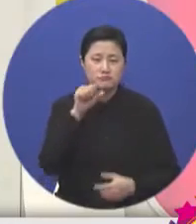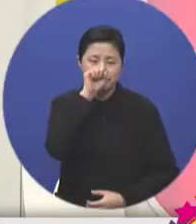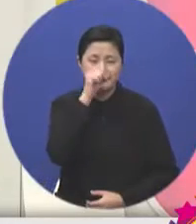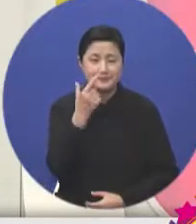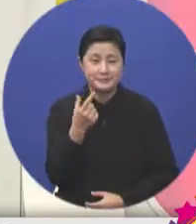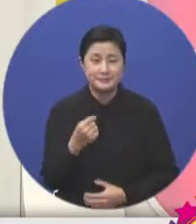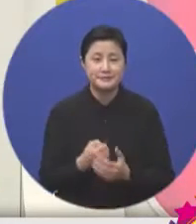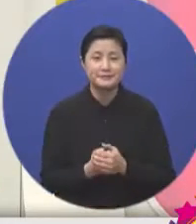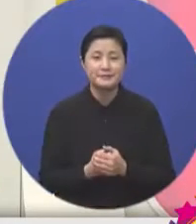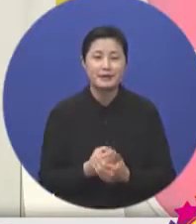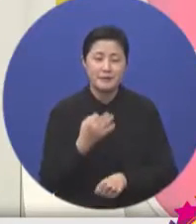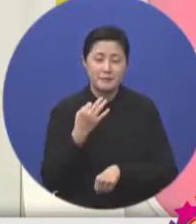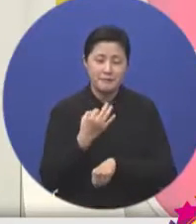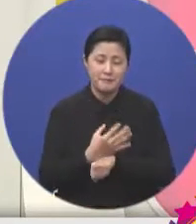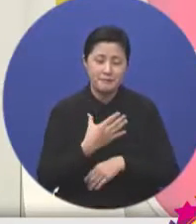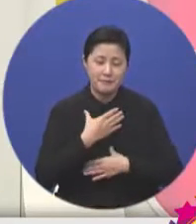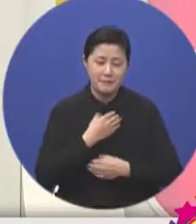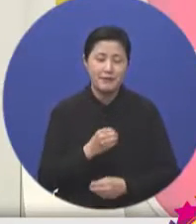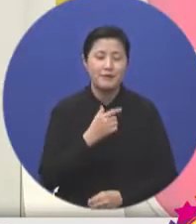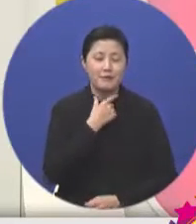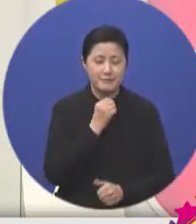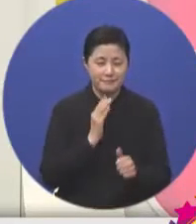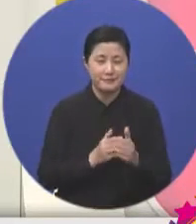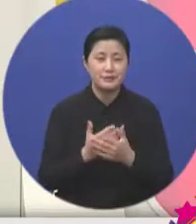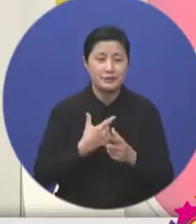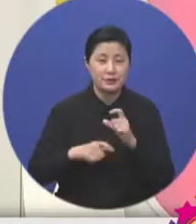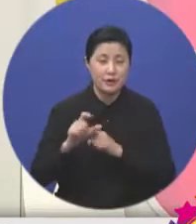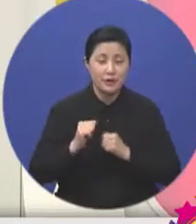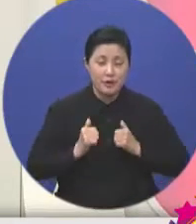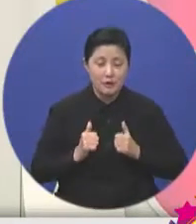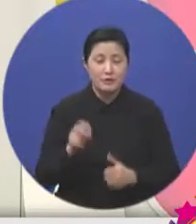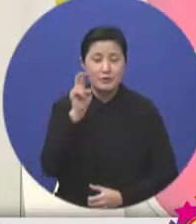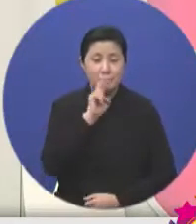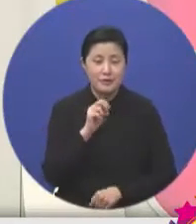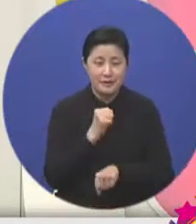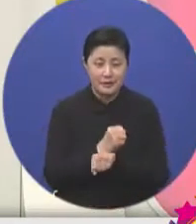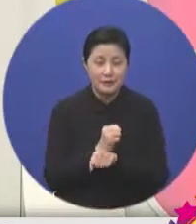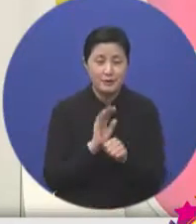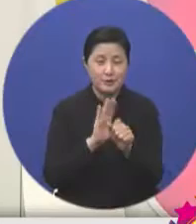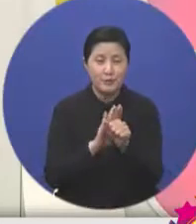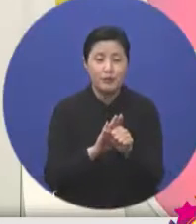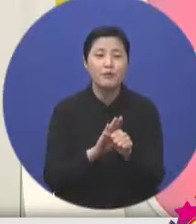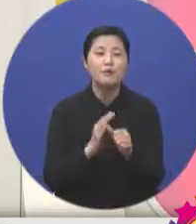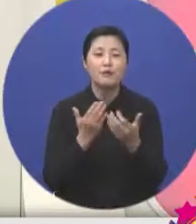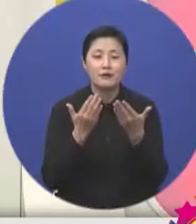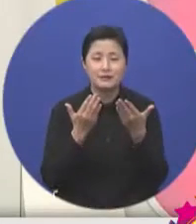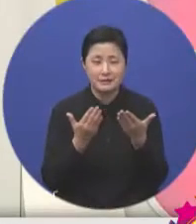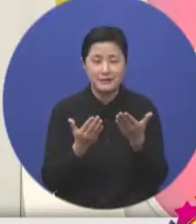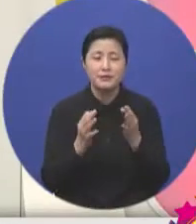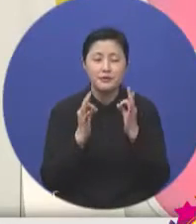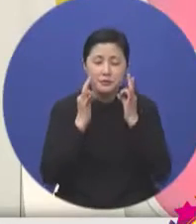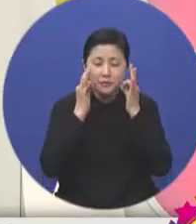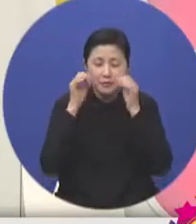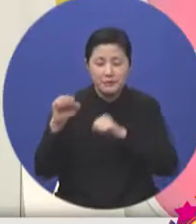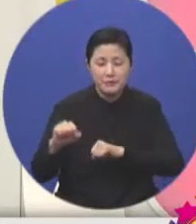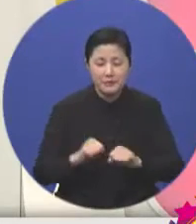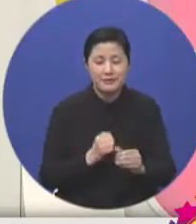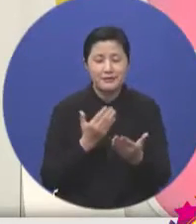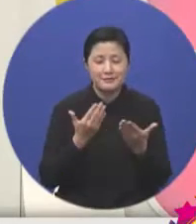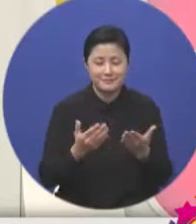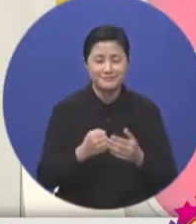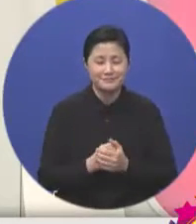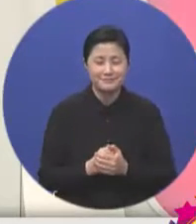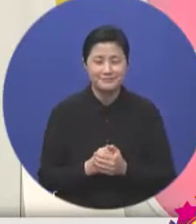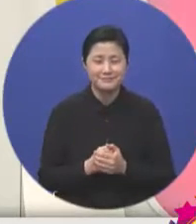좋겠습니다. 정말. 편리해지셨으면 네네. 좋겠습니다. 네, 저희도 열심히 노래해서요. 도울 수 있게끔 활동하도록 하겠습니다.